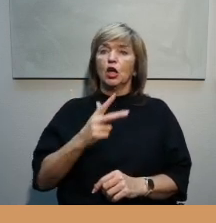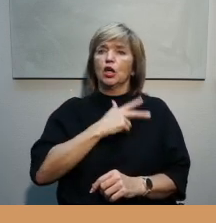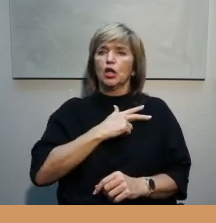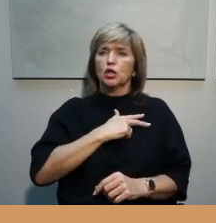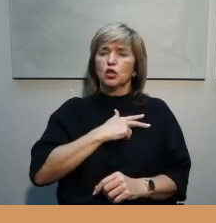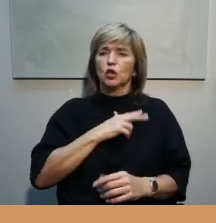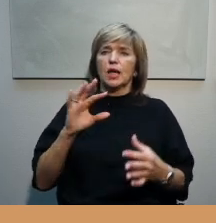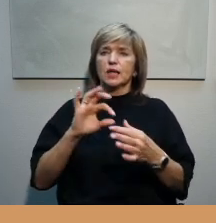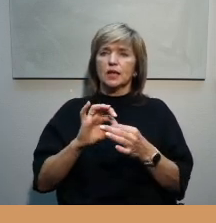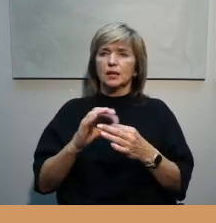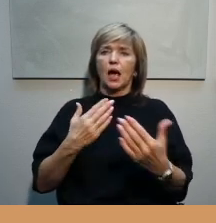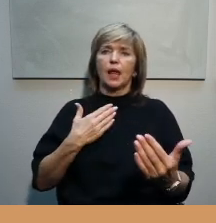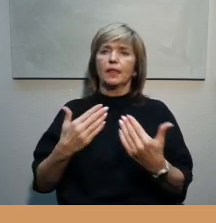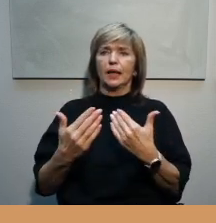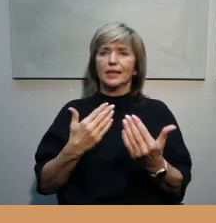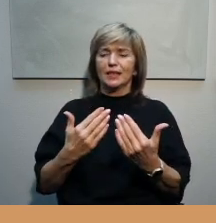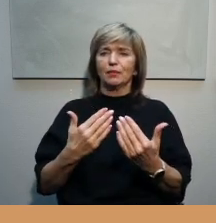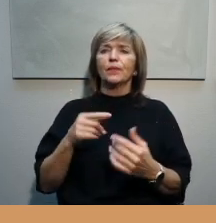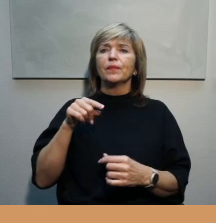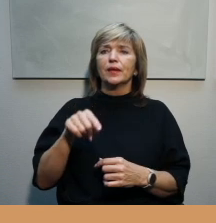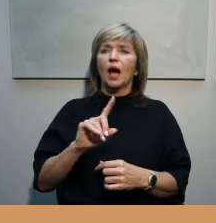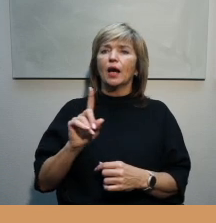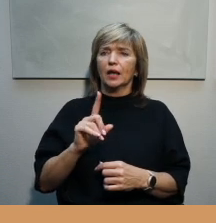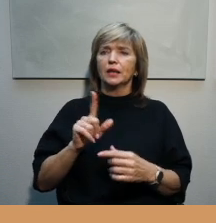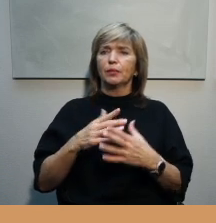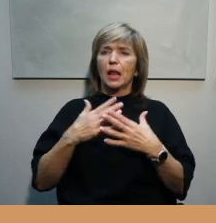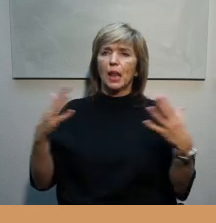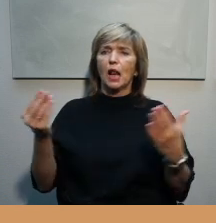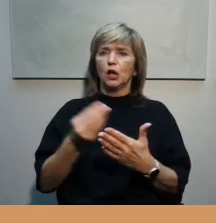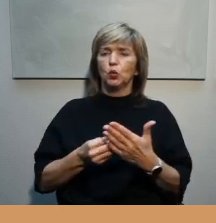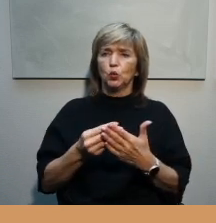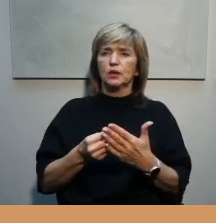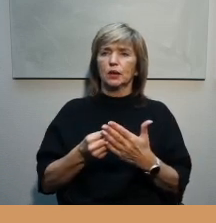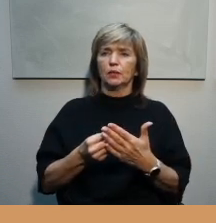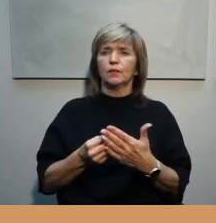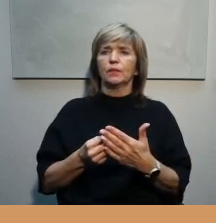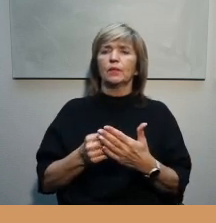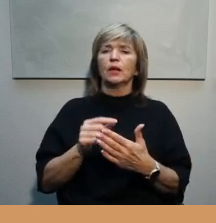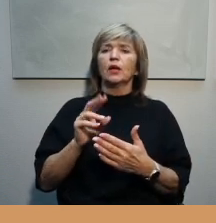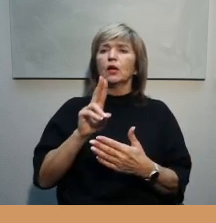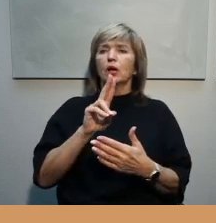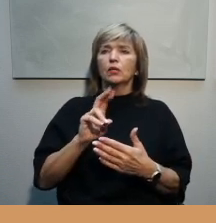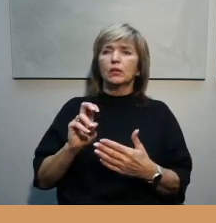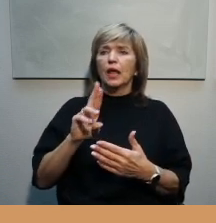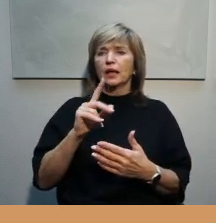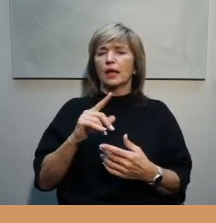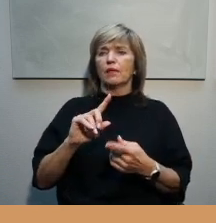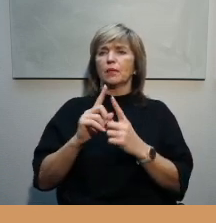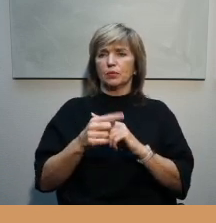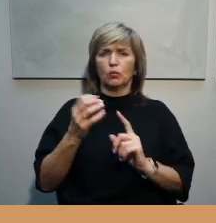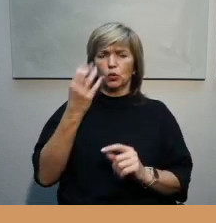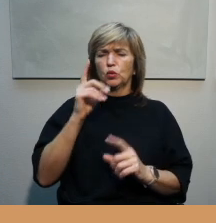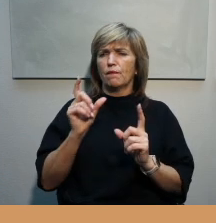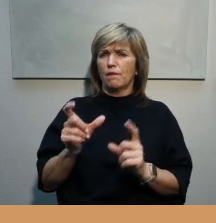Sociālām saitēm, attiecībām, tām ir tikpat liela nozīme. Un naratīvajām izmaiņām ļoti gudri vārti,